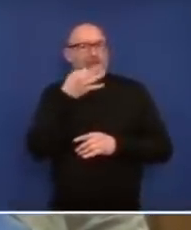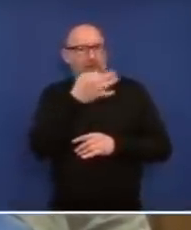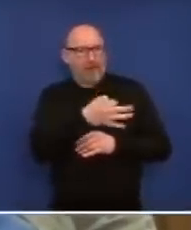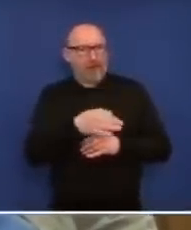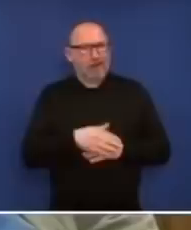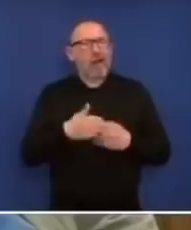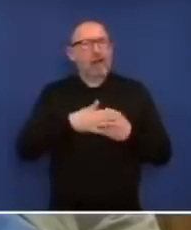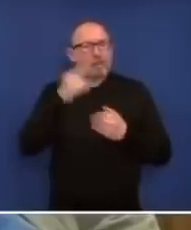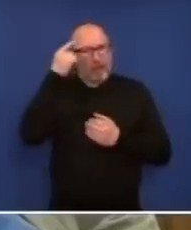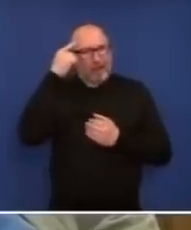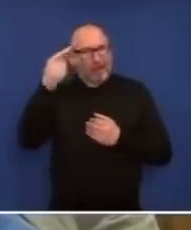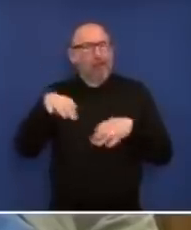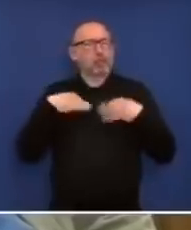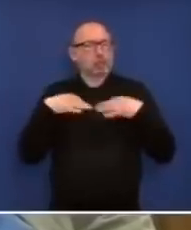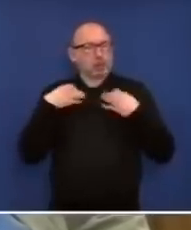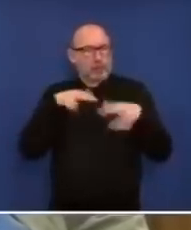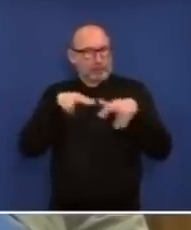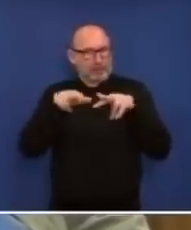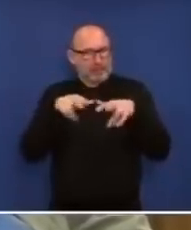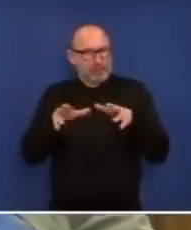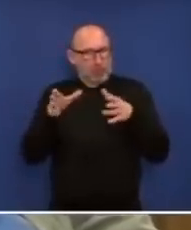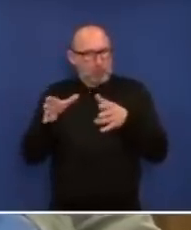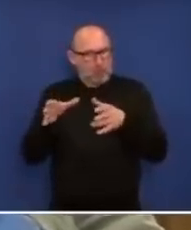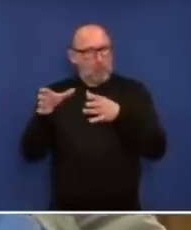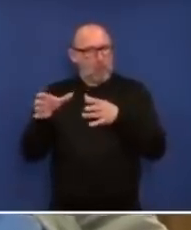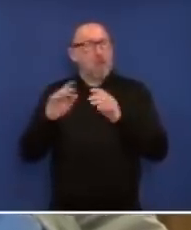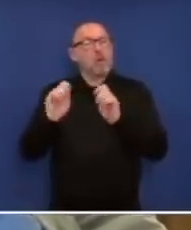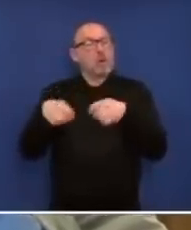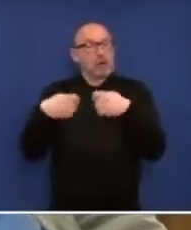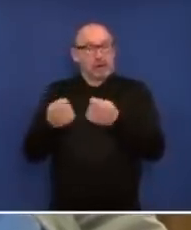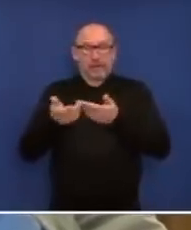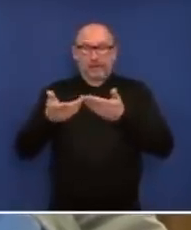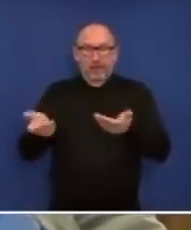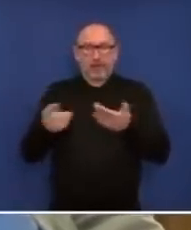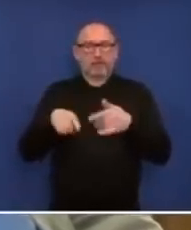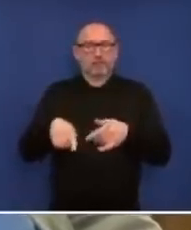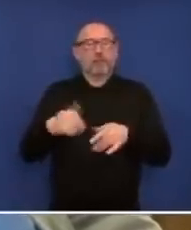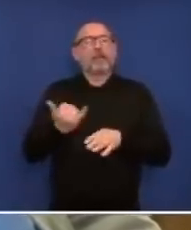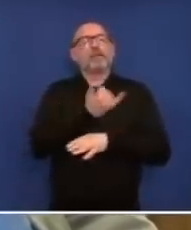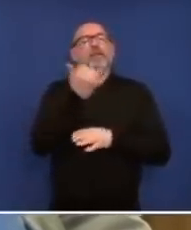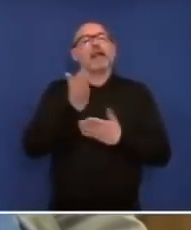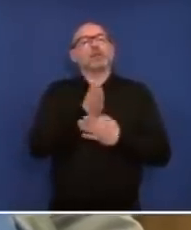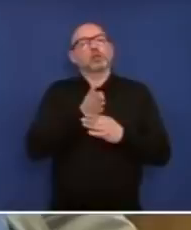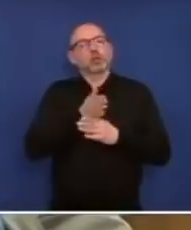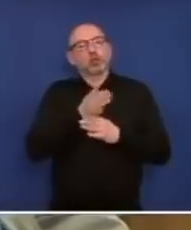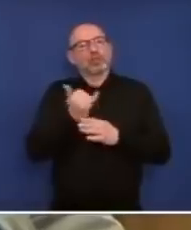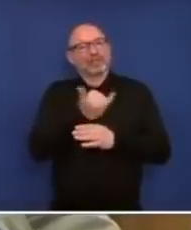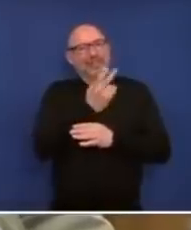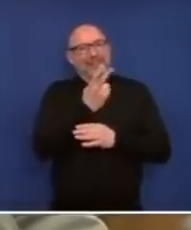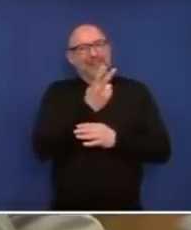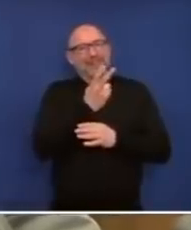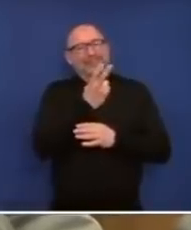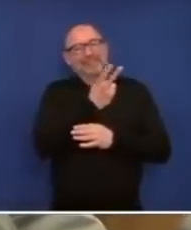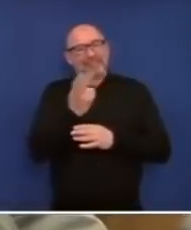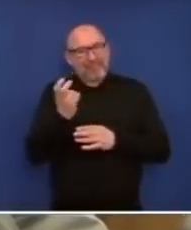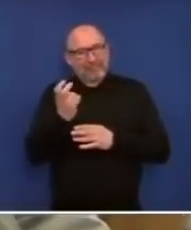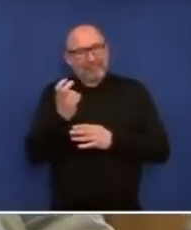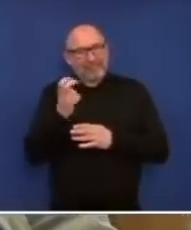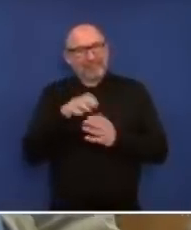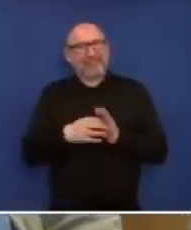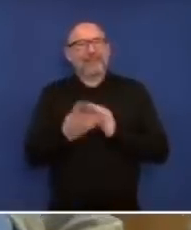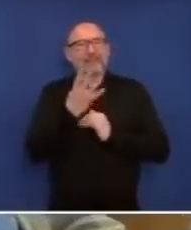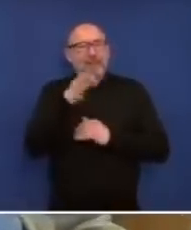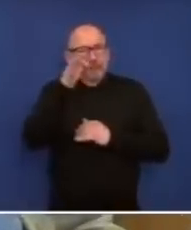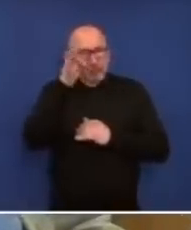Beirat des Gesundheitsministeriums ist zum Ergebnis gekommen, dass im Jahresdurchschnitt 2020 4% der Intensivbetten